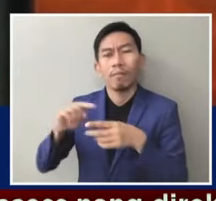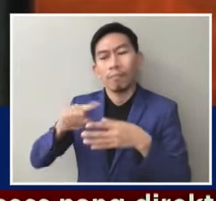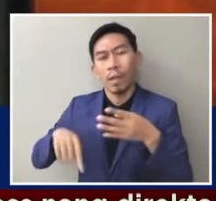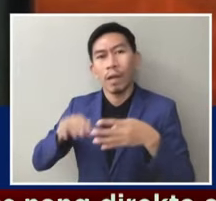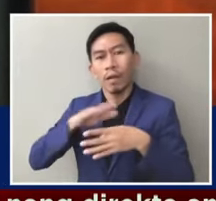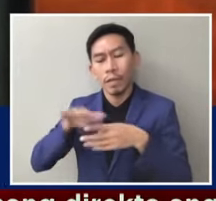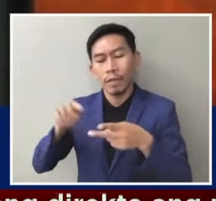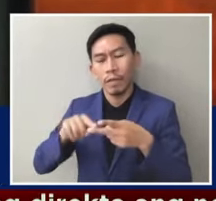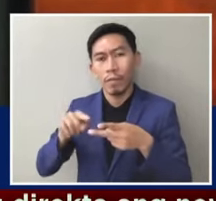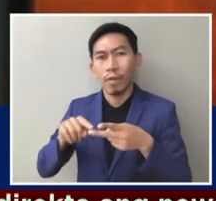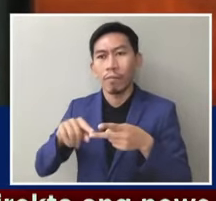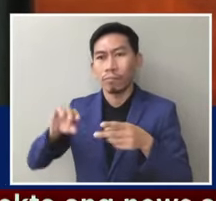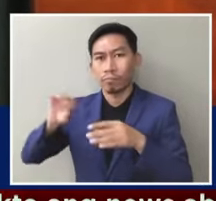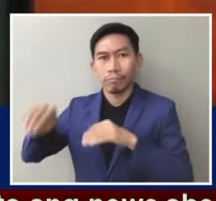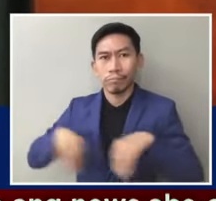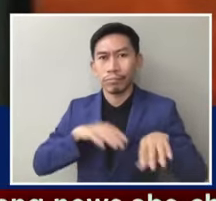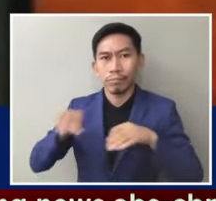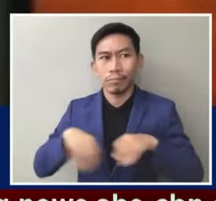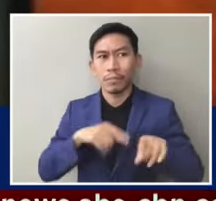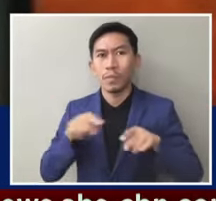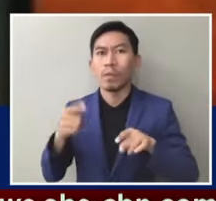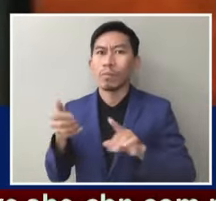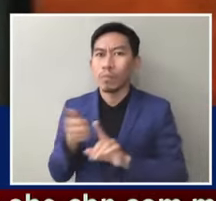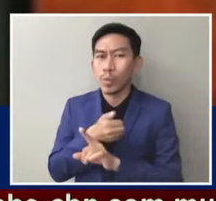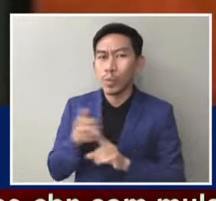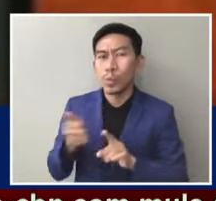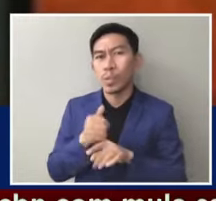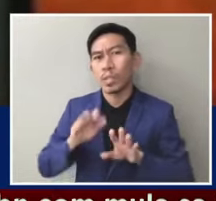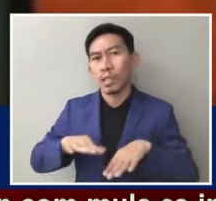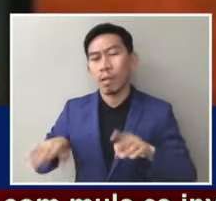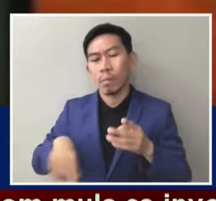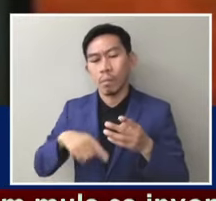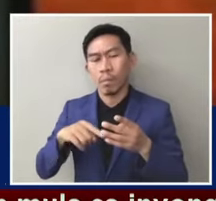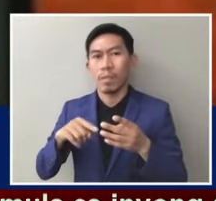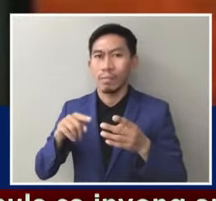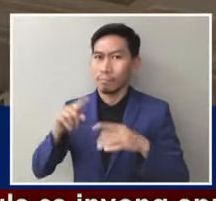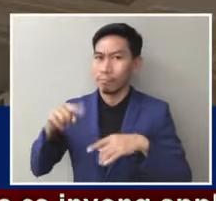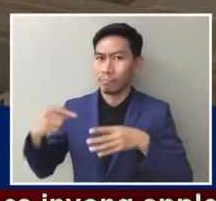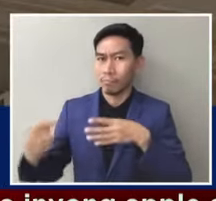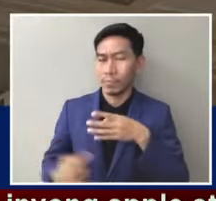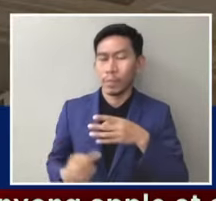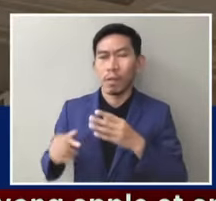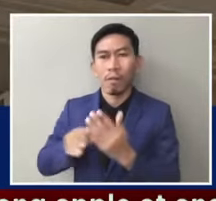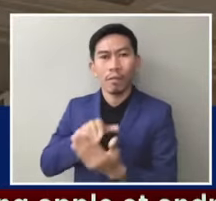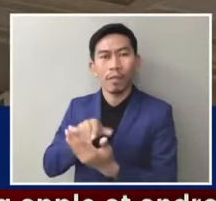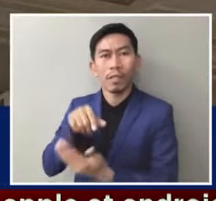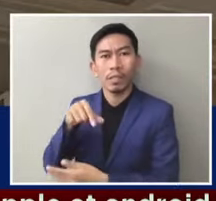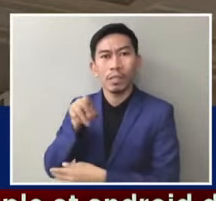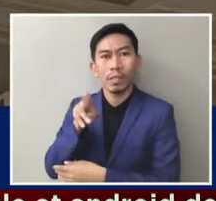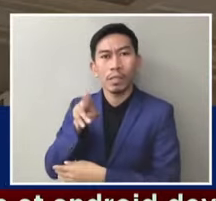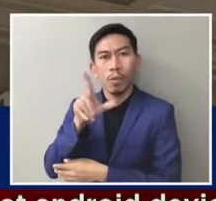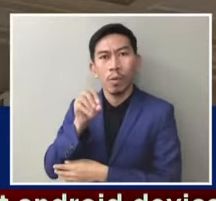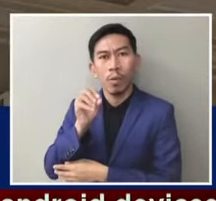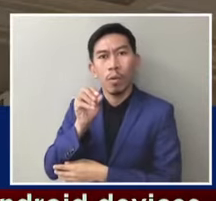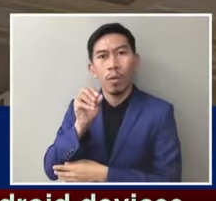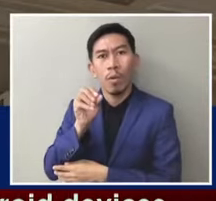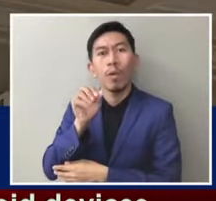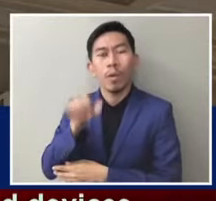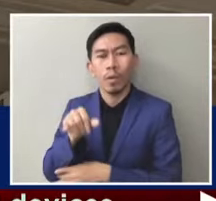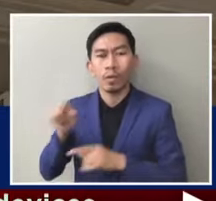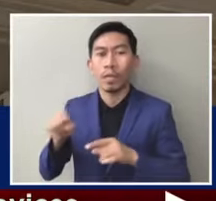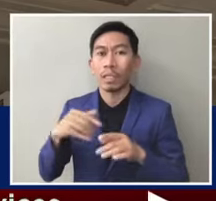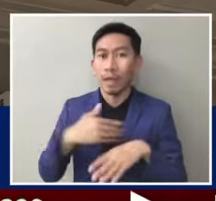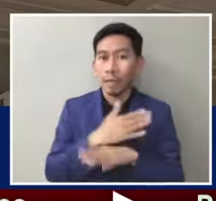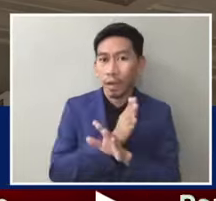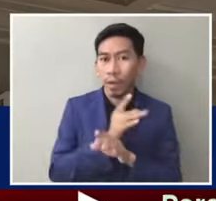at child abuse laban kay Quiboloy. Kamakailan lamang nagpalabas din ng warrant of arrest ang Davao Regional Trial Court laban sa